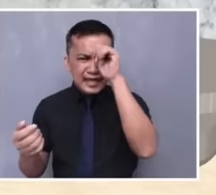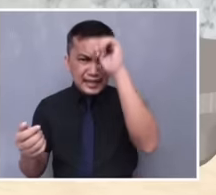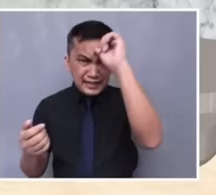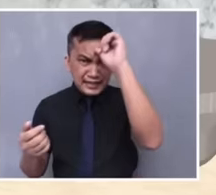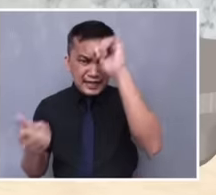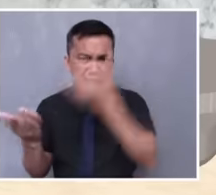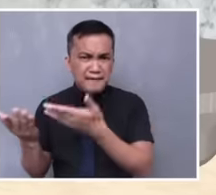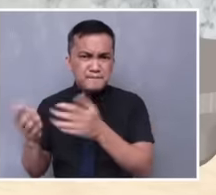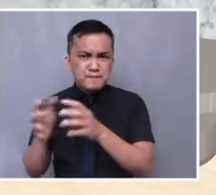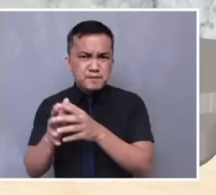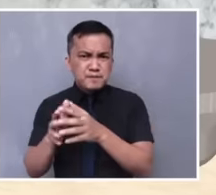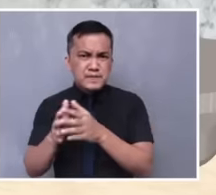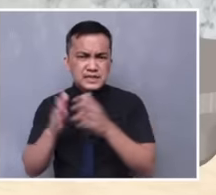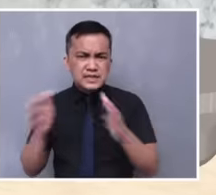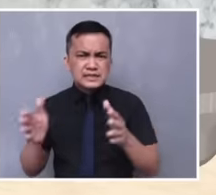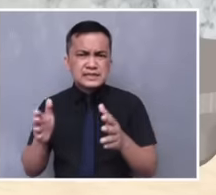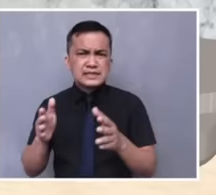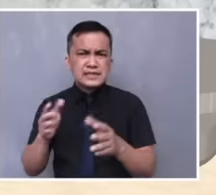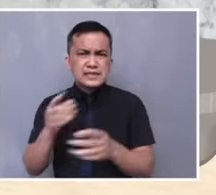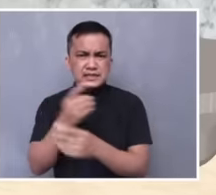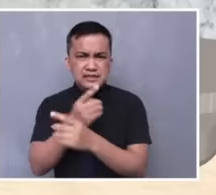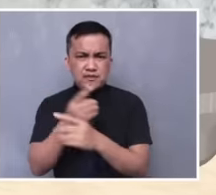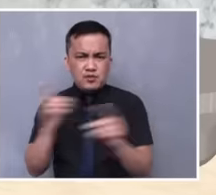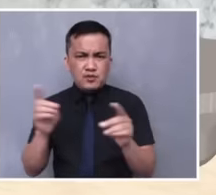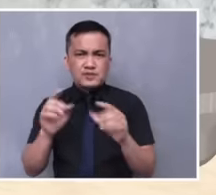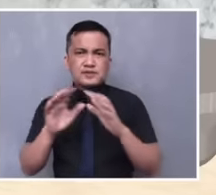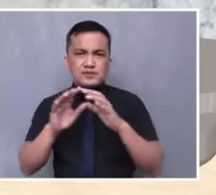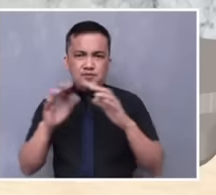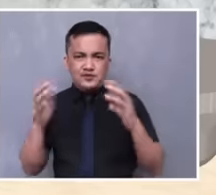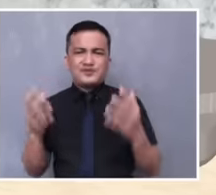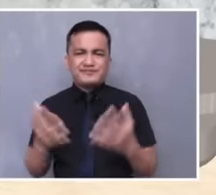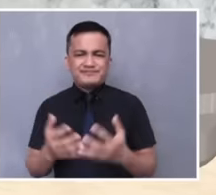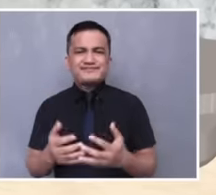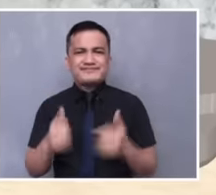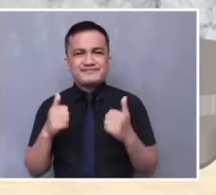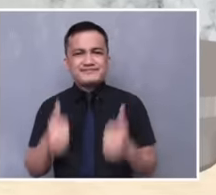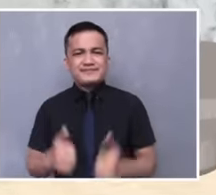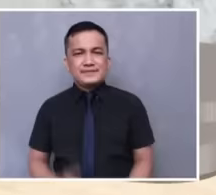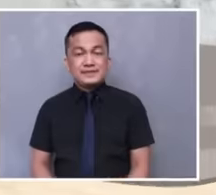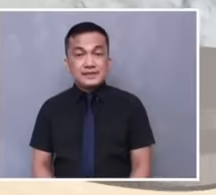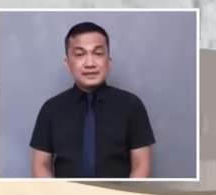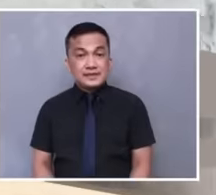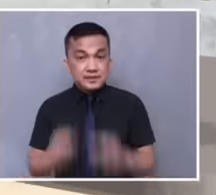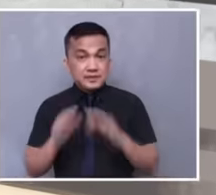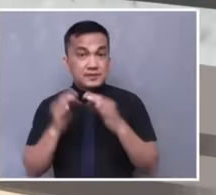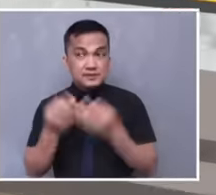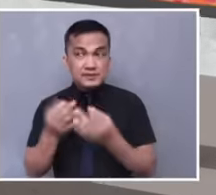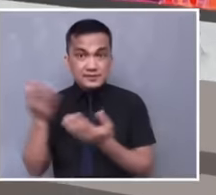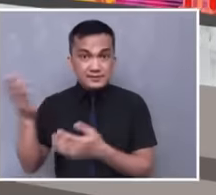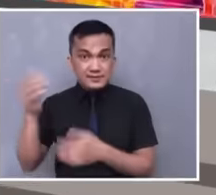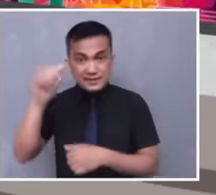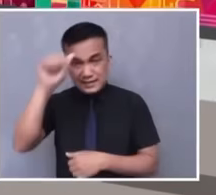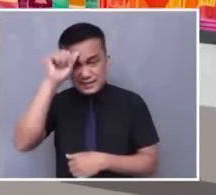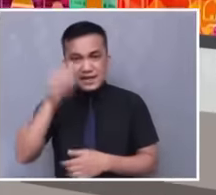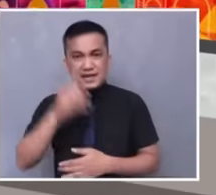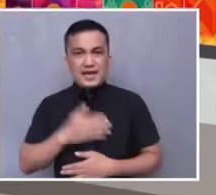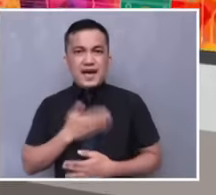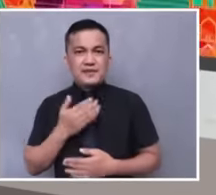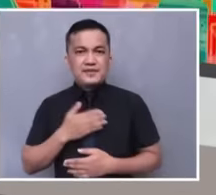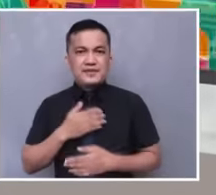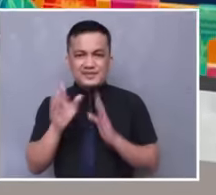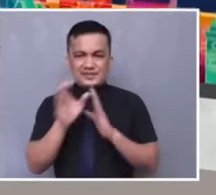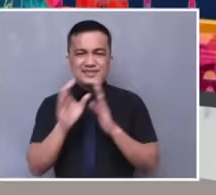pinakamalaking demokrasya sa buong mundo. Sa mga kapamilya natin sa India, Happy Constitution Day